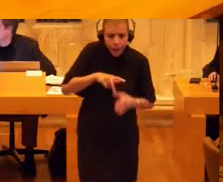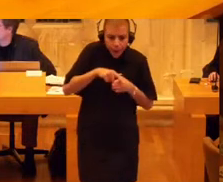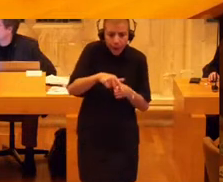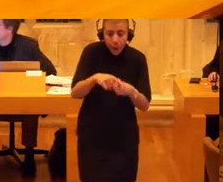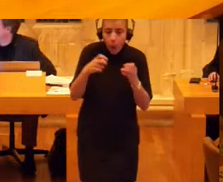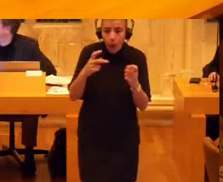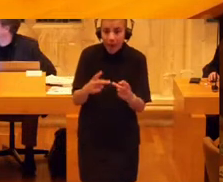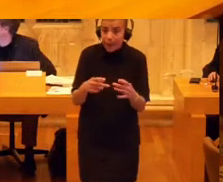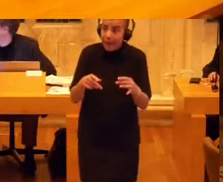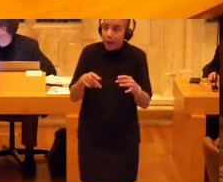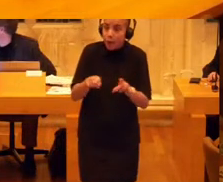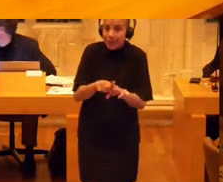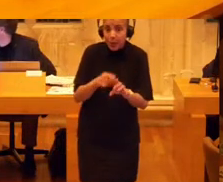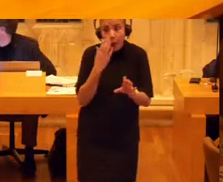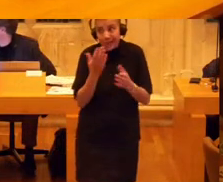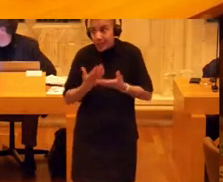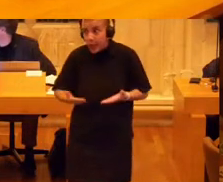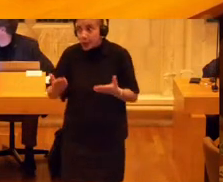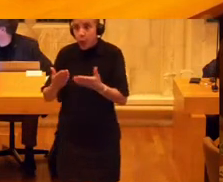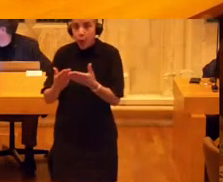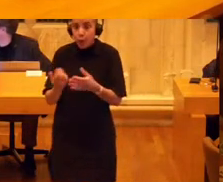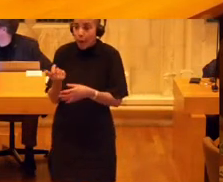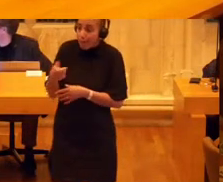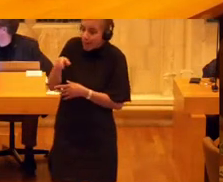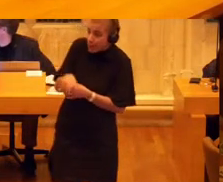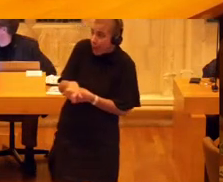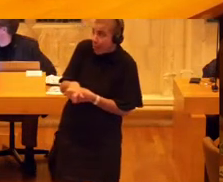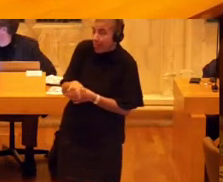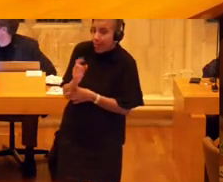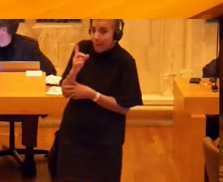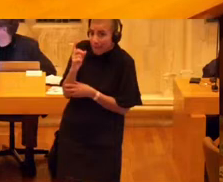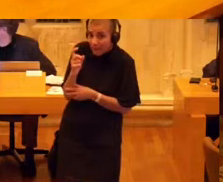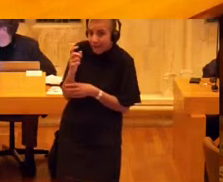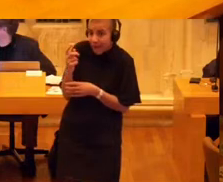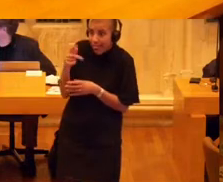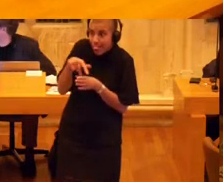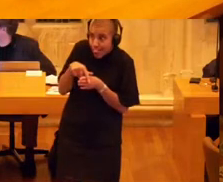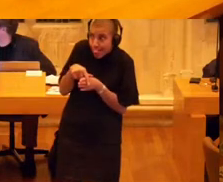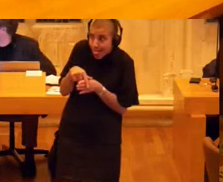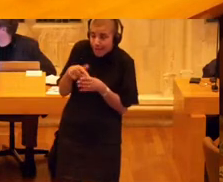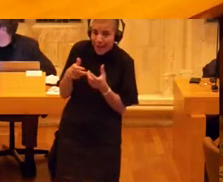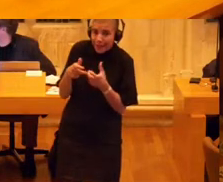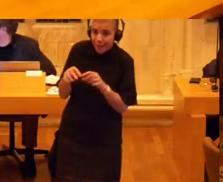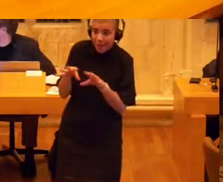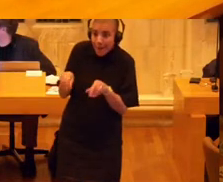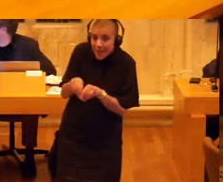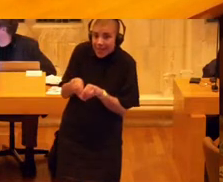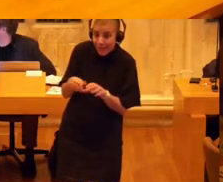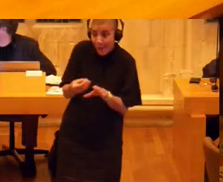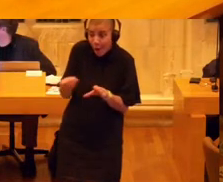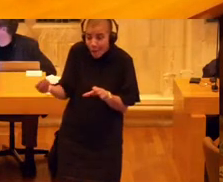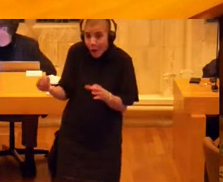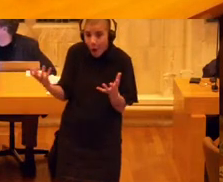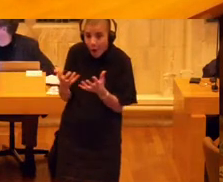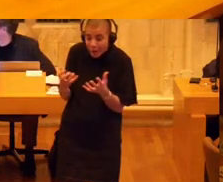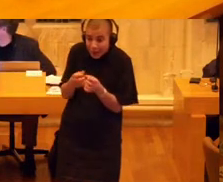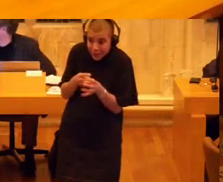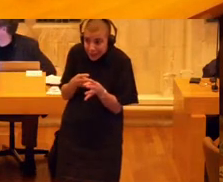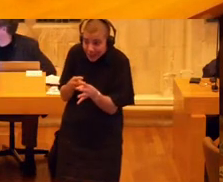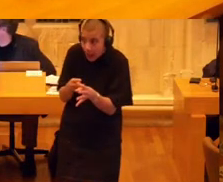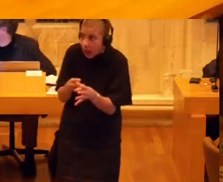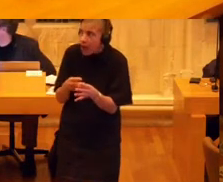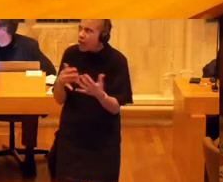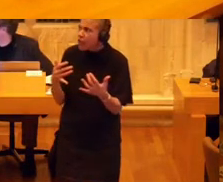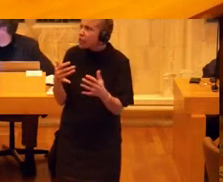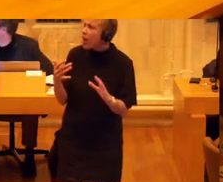selle des familles et des enfants. Nicolas le disait beaucoup sur la mandature précédente, il y a une